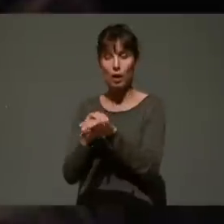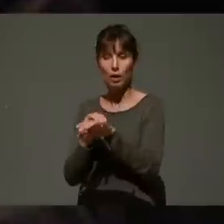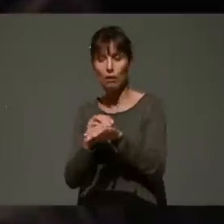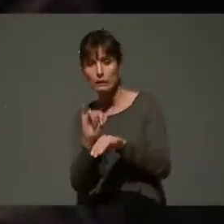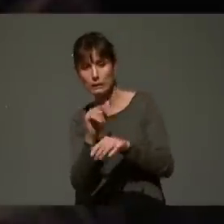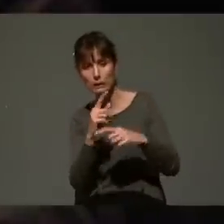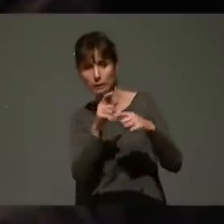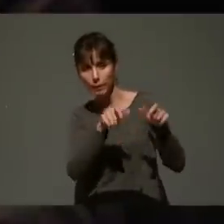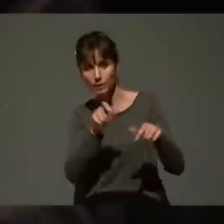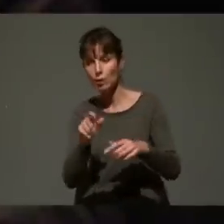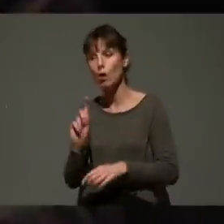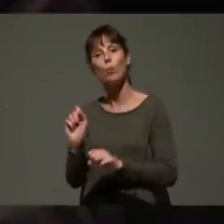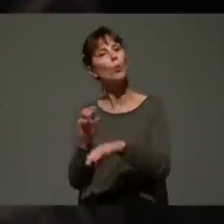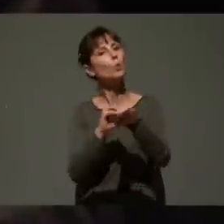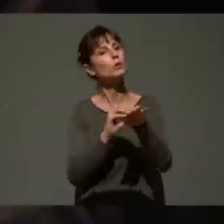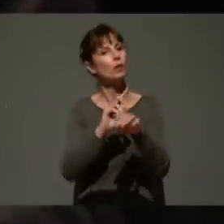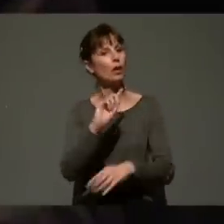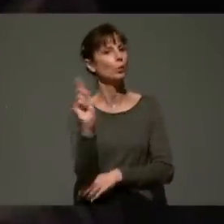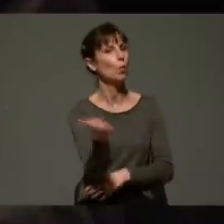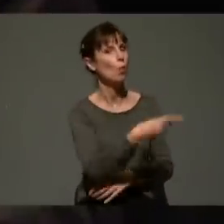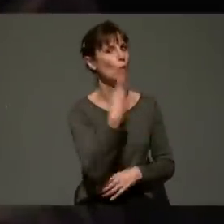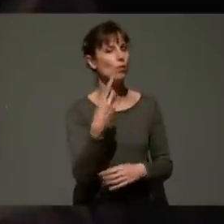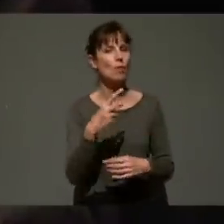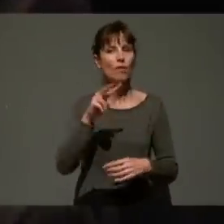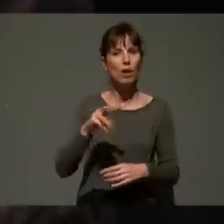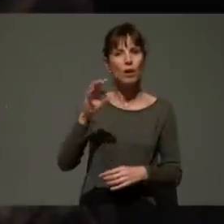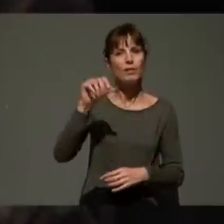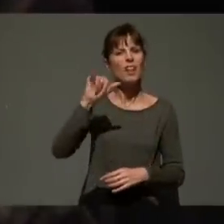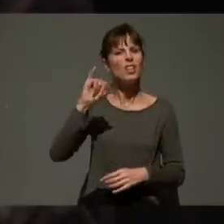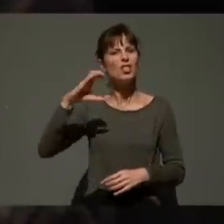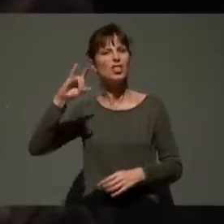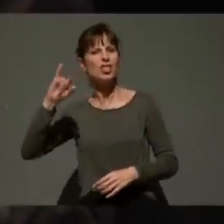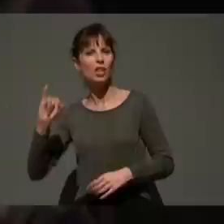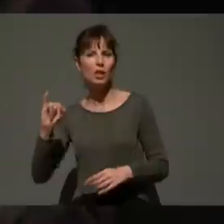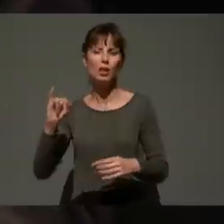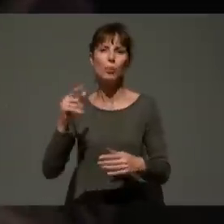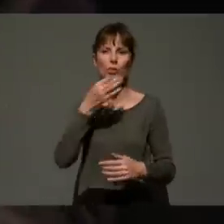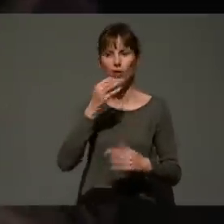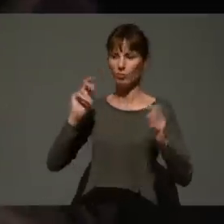monde. Ça, c'est pas un problème. Est-ce que c'est un sport? C'est une activité sportive